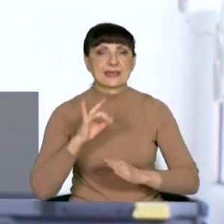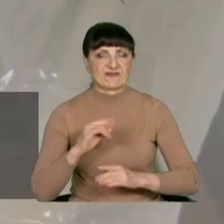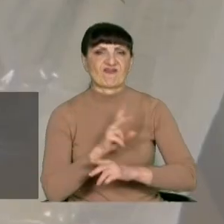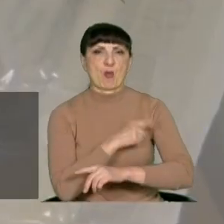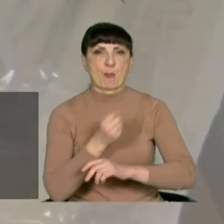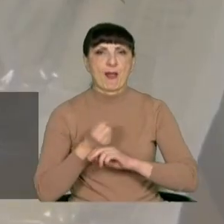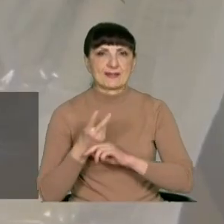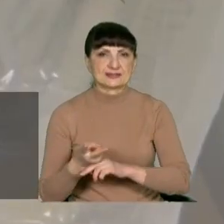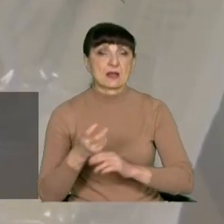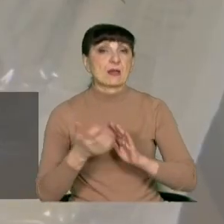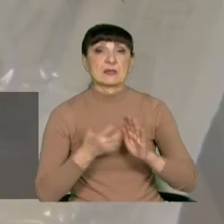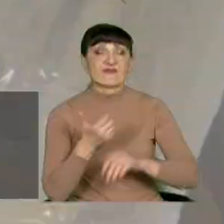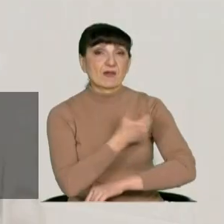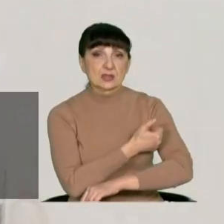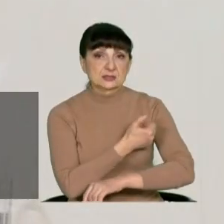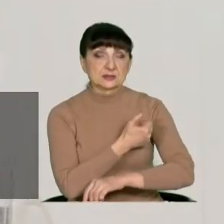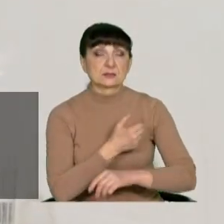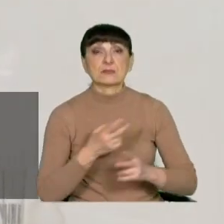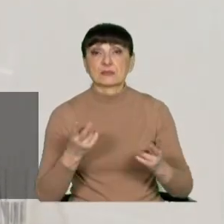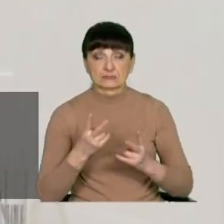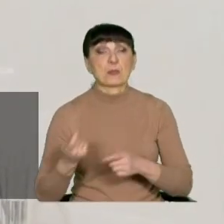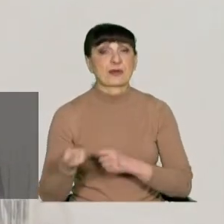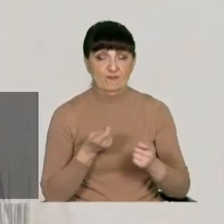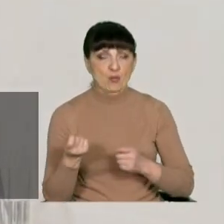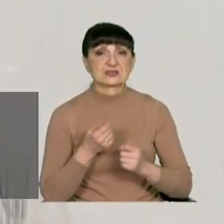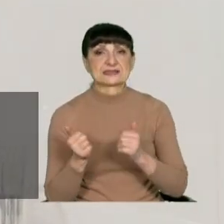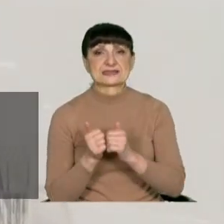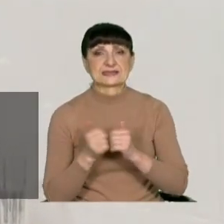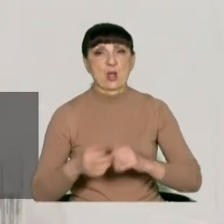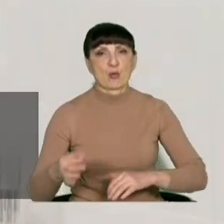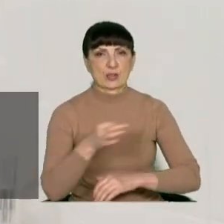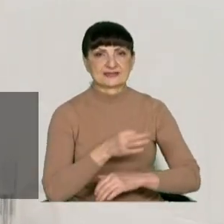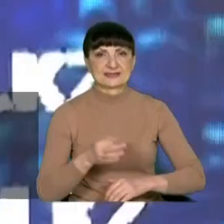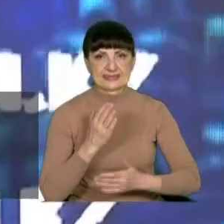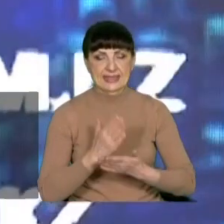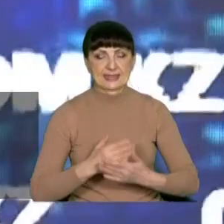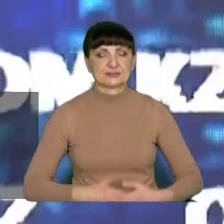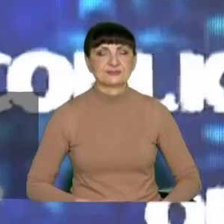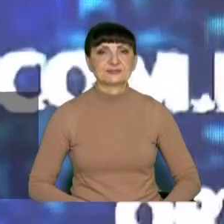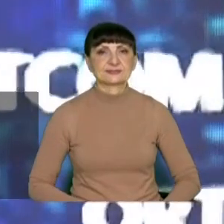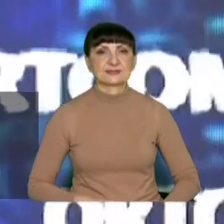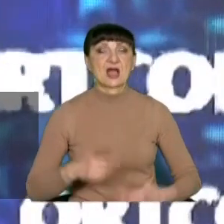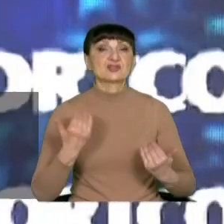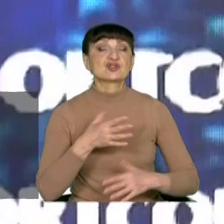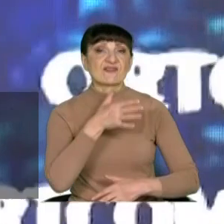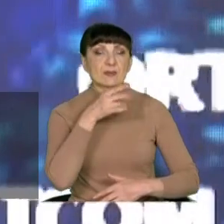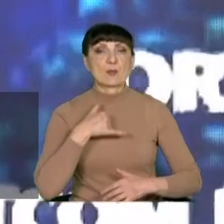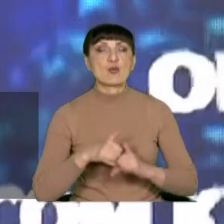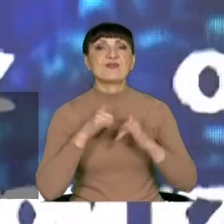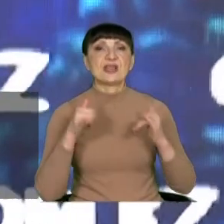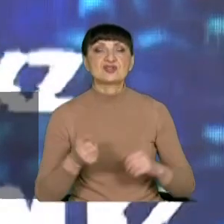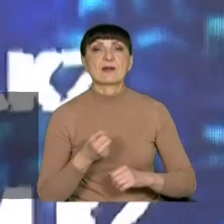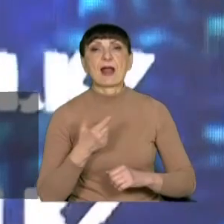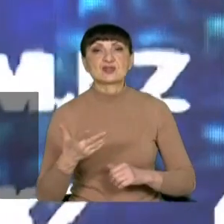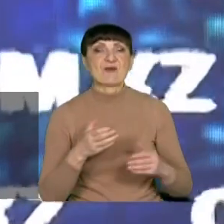дому. При нехватке вакцин необходимые дозы привозят из соседних областей. Мы в настоящее время увеличили количество